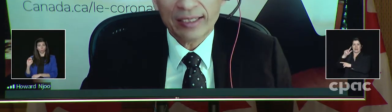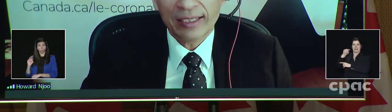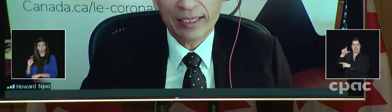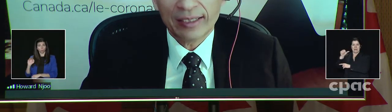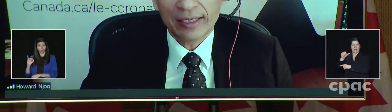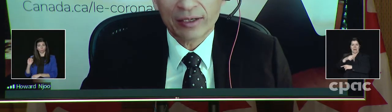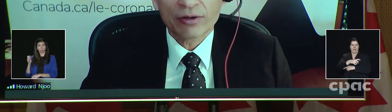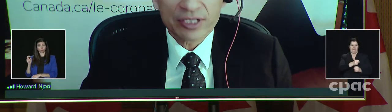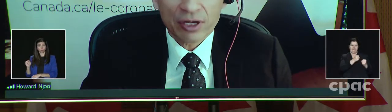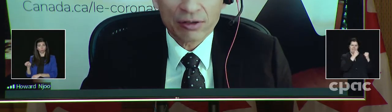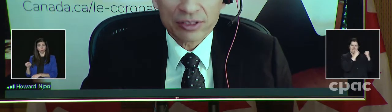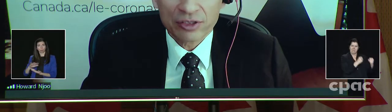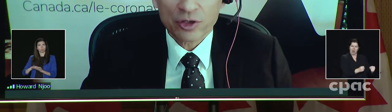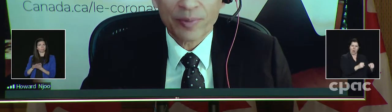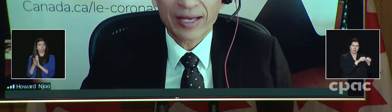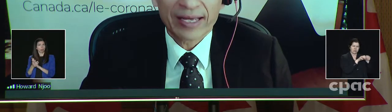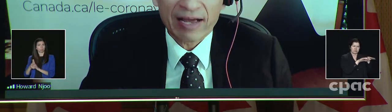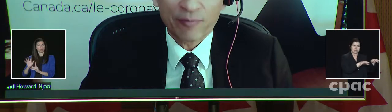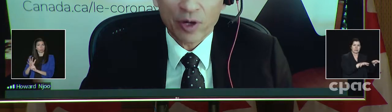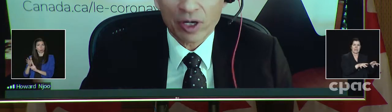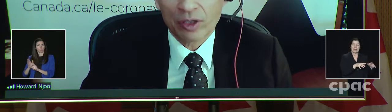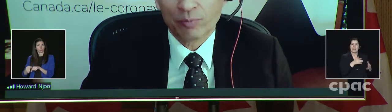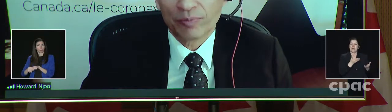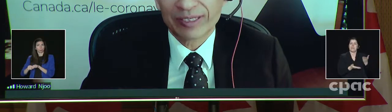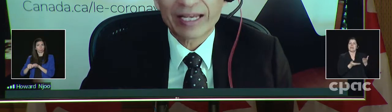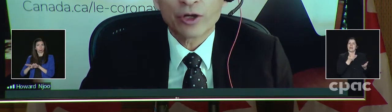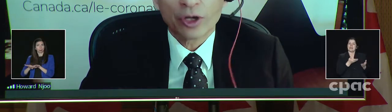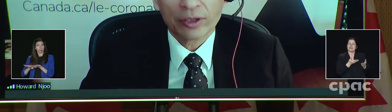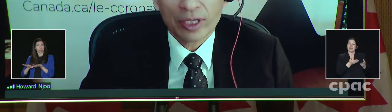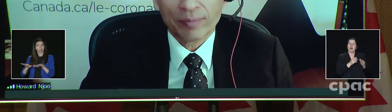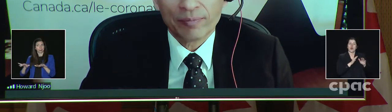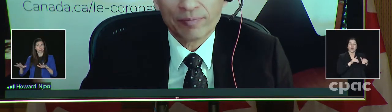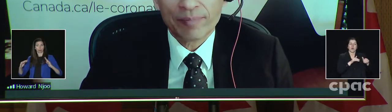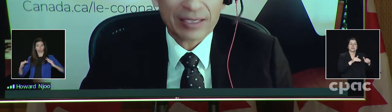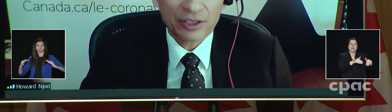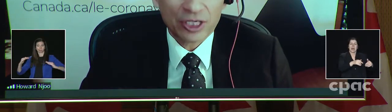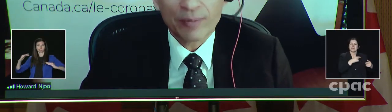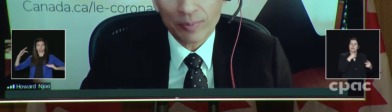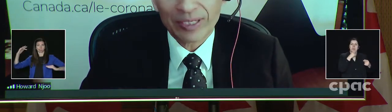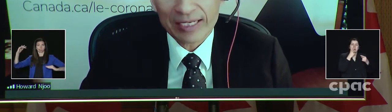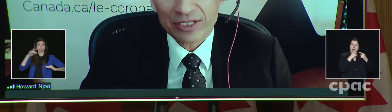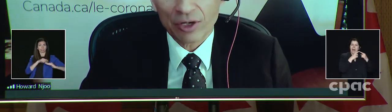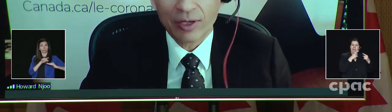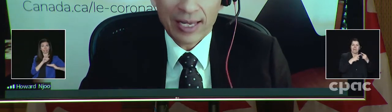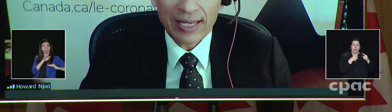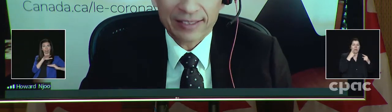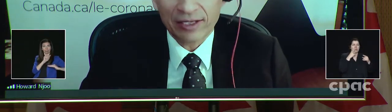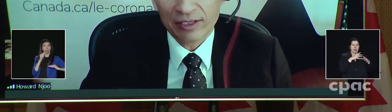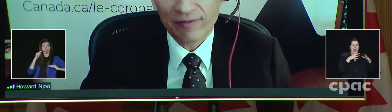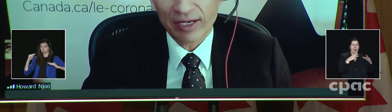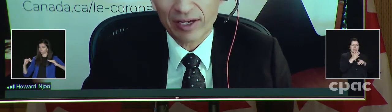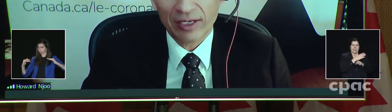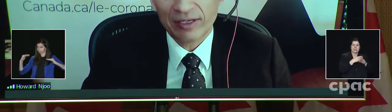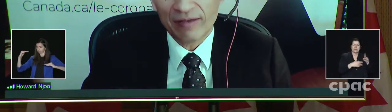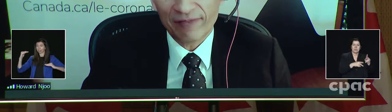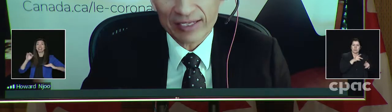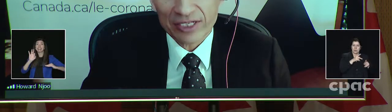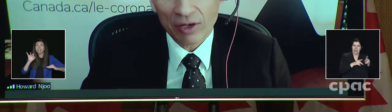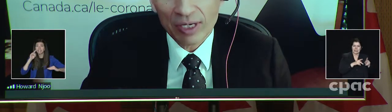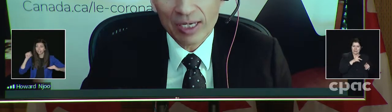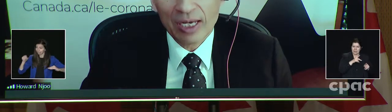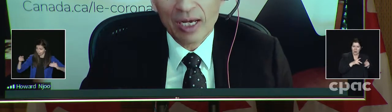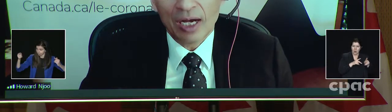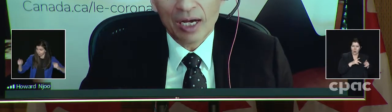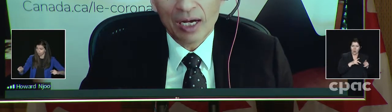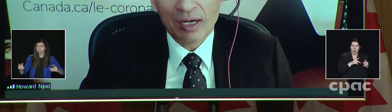général les conséquences ne sont pas graves pour une très grande partie de la population atteinte avec une